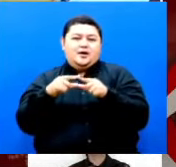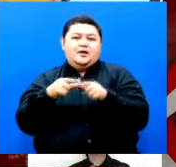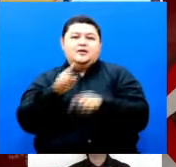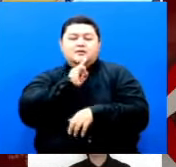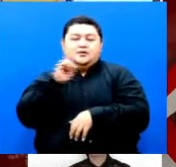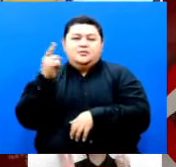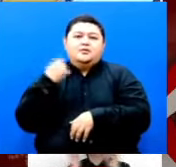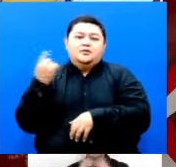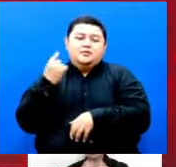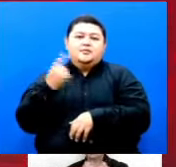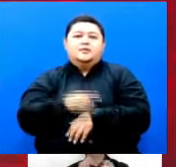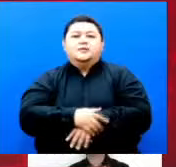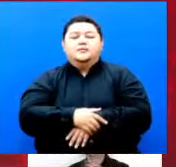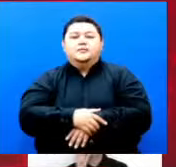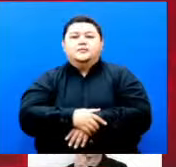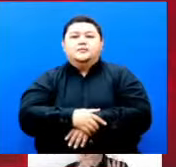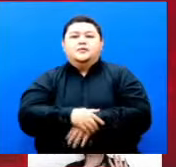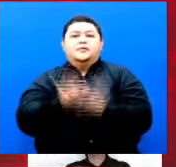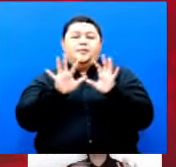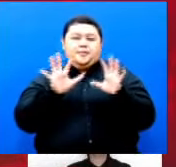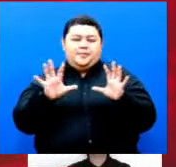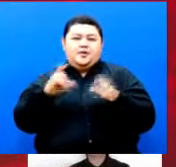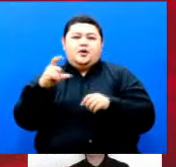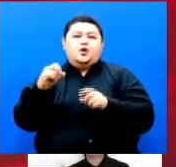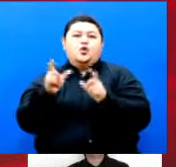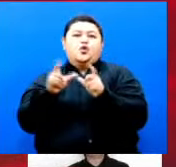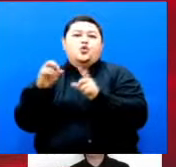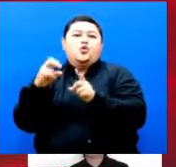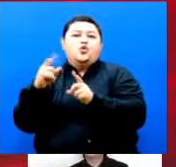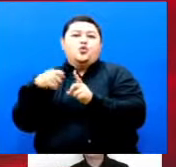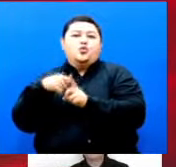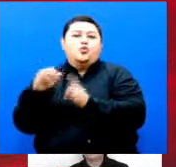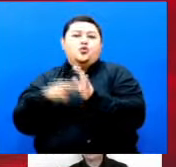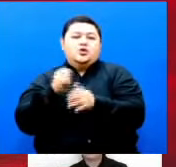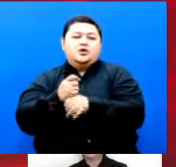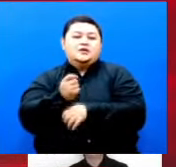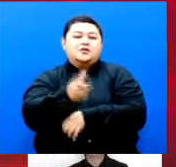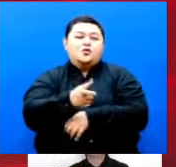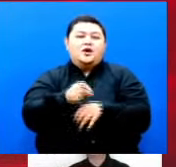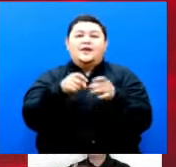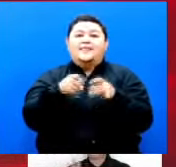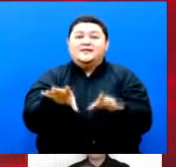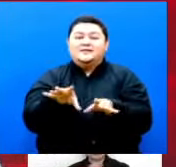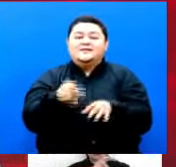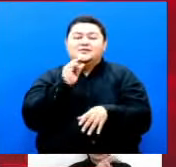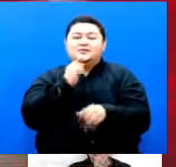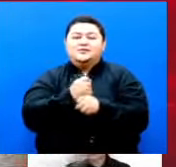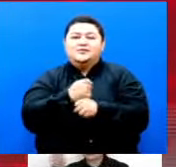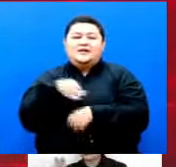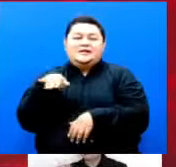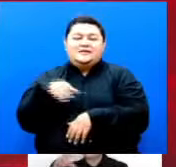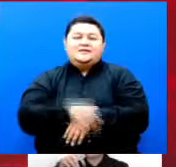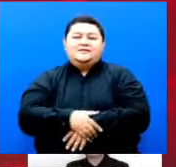adalah,insyaAllah, pasanganRidoakanmeningkatkanjumlah ruangkerjabersama(coworkingspace)yanggratisuntukGenerasi Zdi